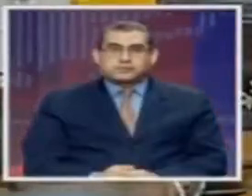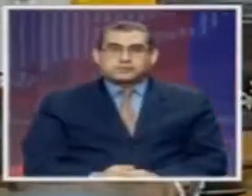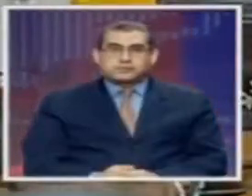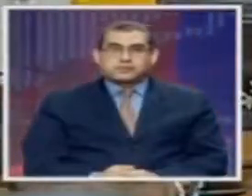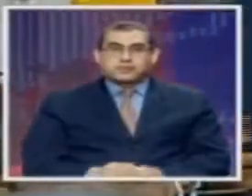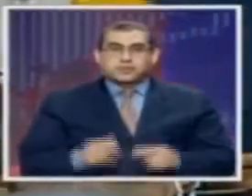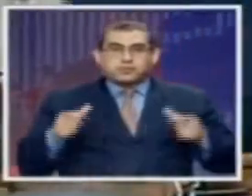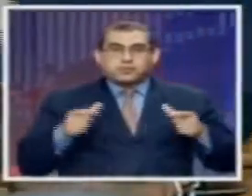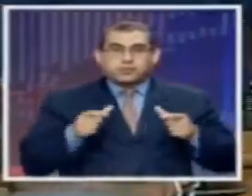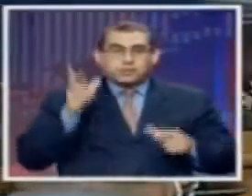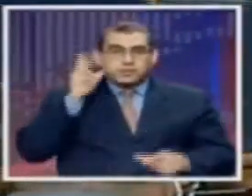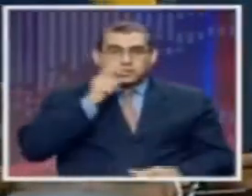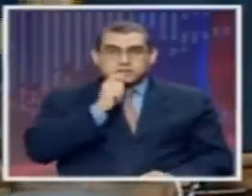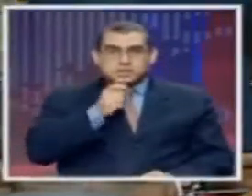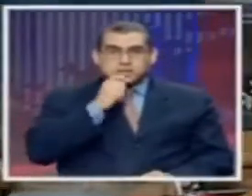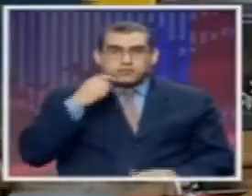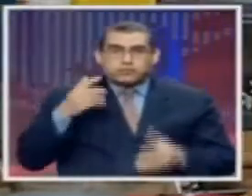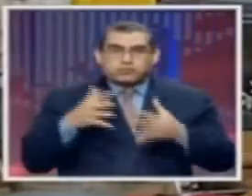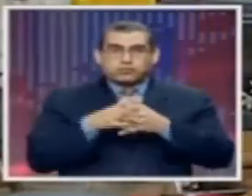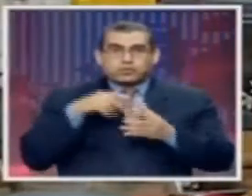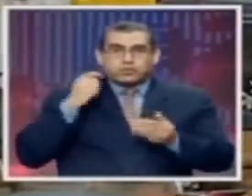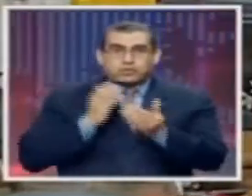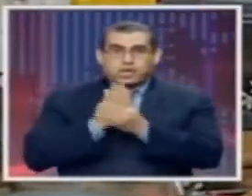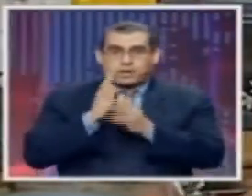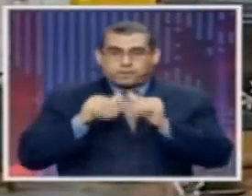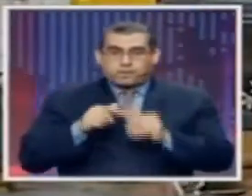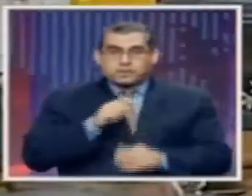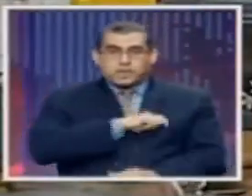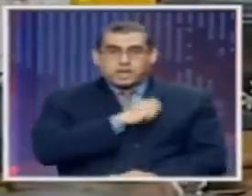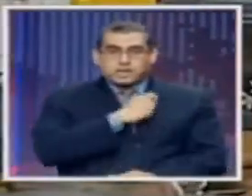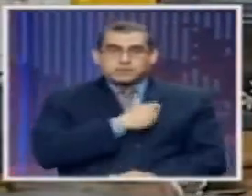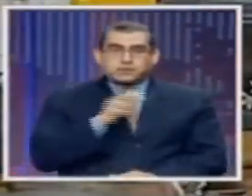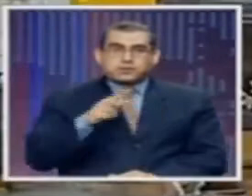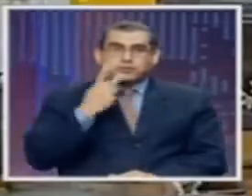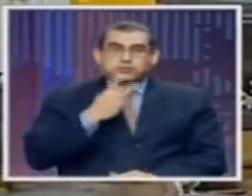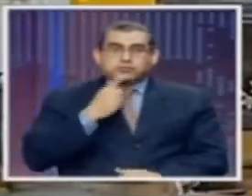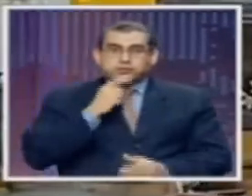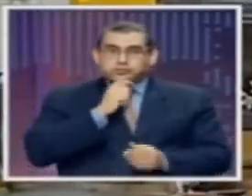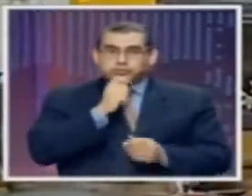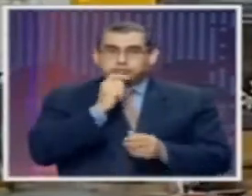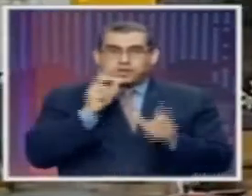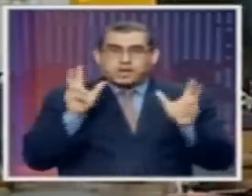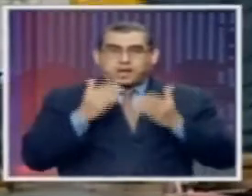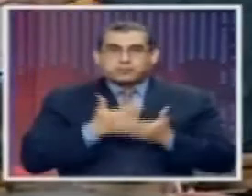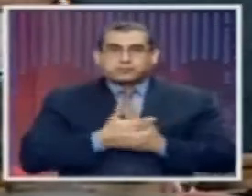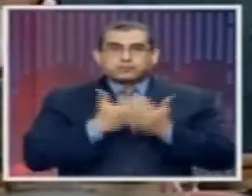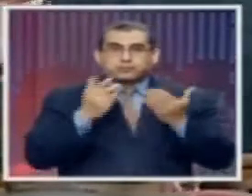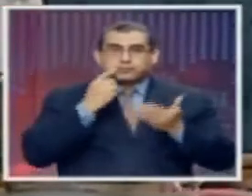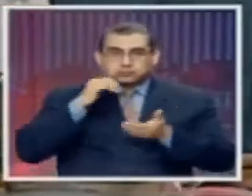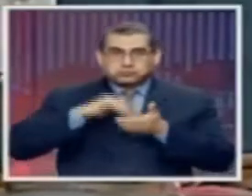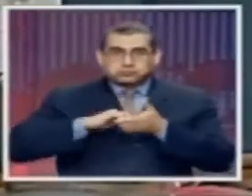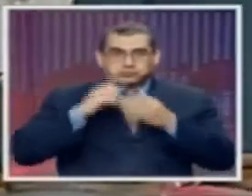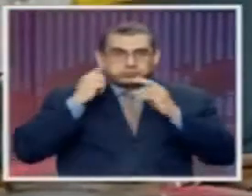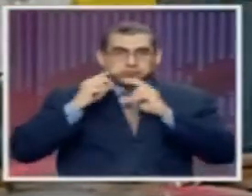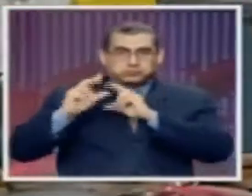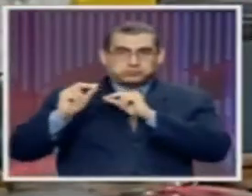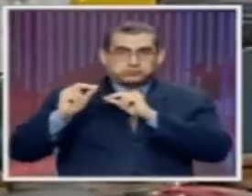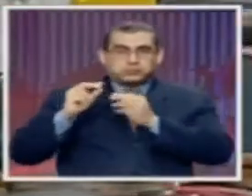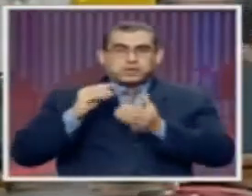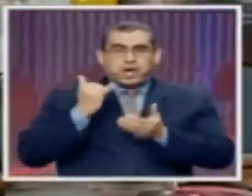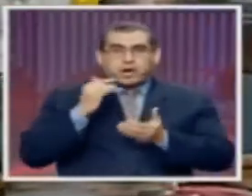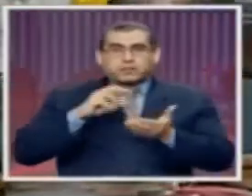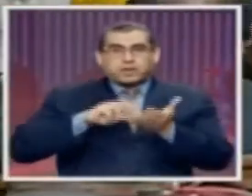المؤتمر الصحفي المشترك لوزيري خارجية مصر وإسبانيا، وتصريحاتهما الإعلامية عكست توافقا في الرؤى حول القضايا